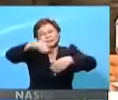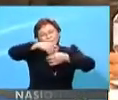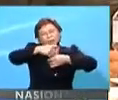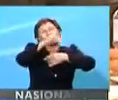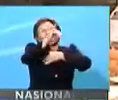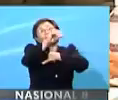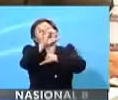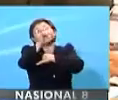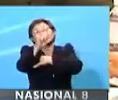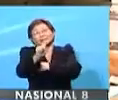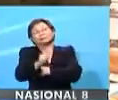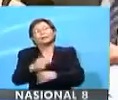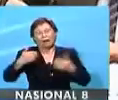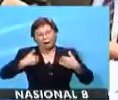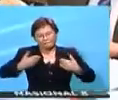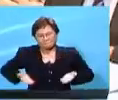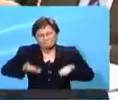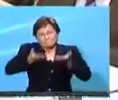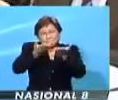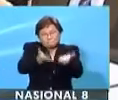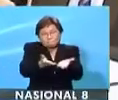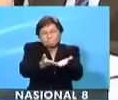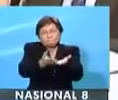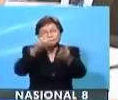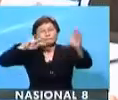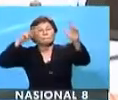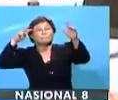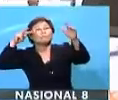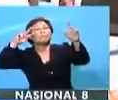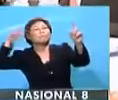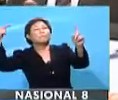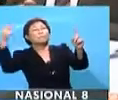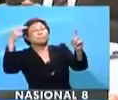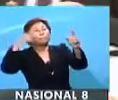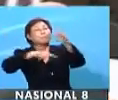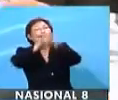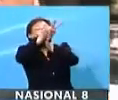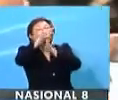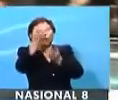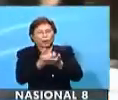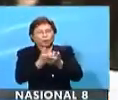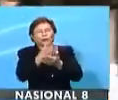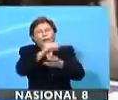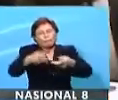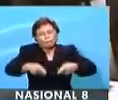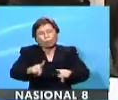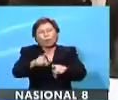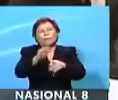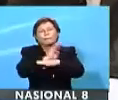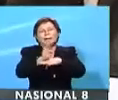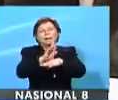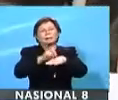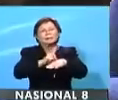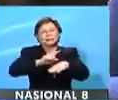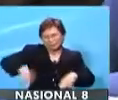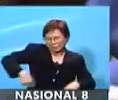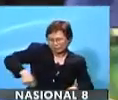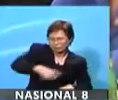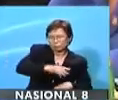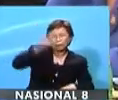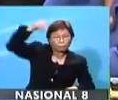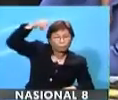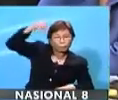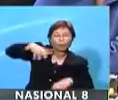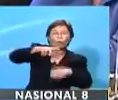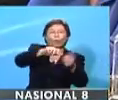maklumat. Turut dibentangkan tim jawatan prospek ekonomi dan peluang-peluang perniagaan di Kemboja dan Myanmar oleh syarikat-syarikat